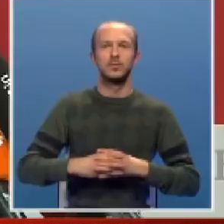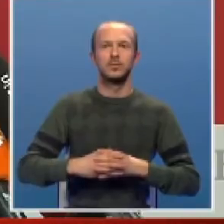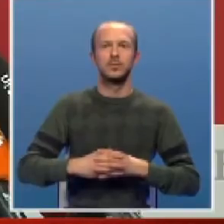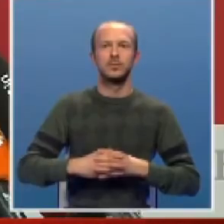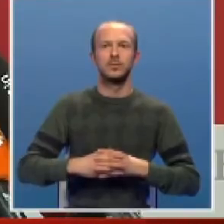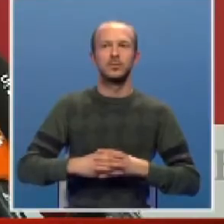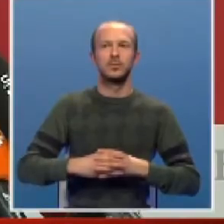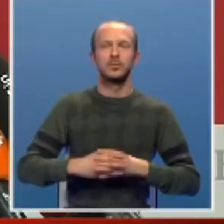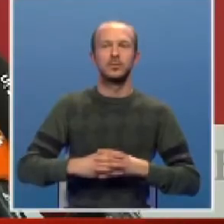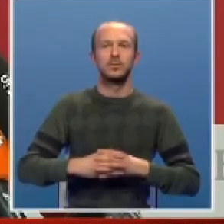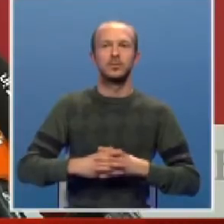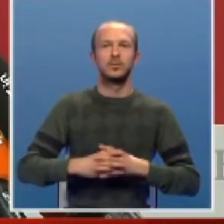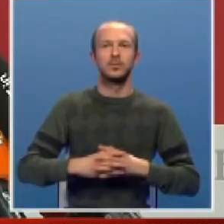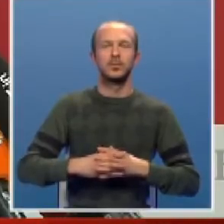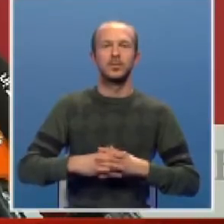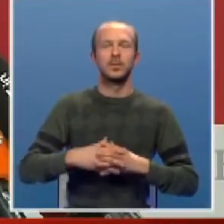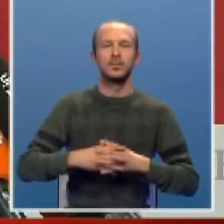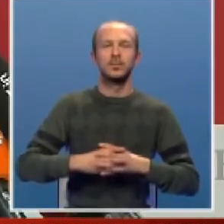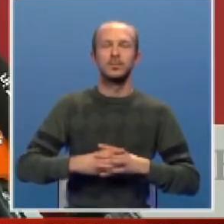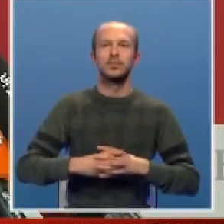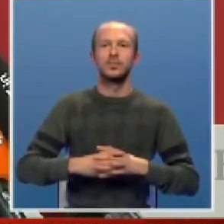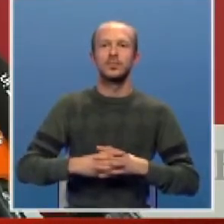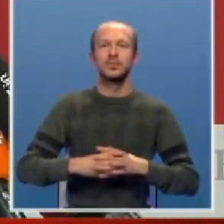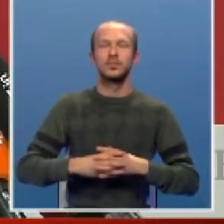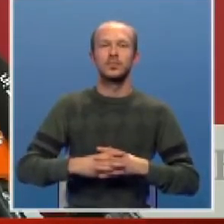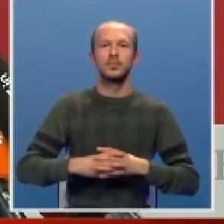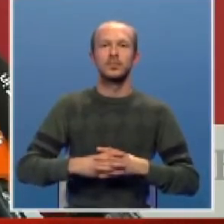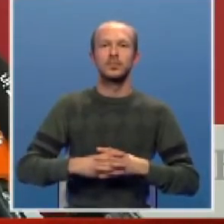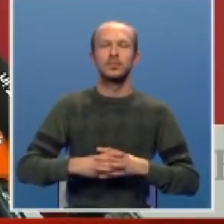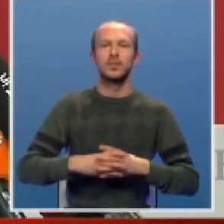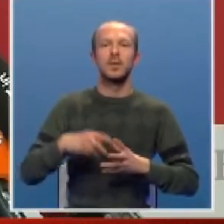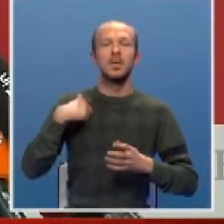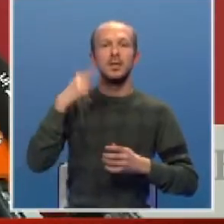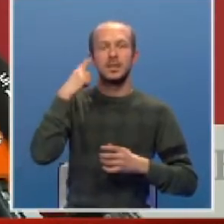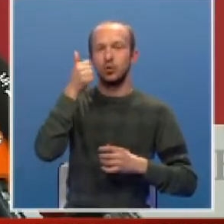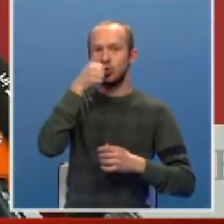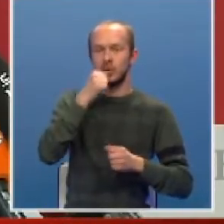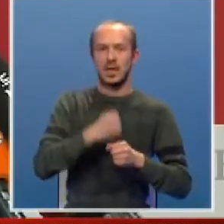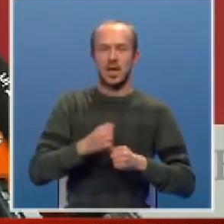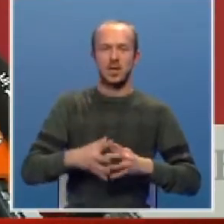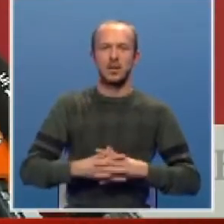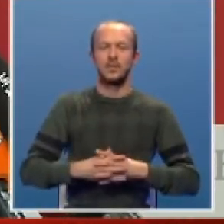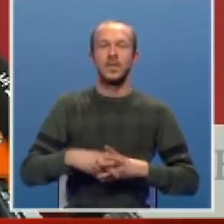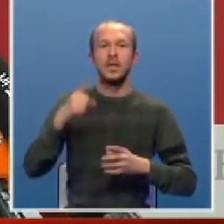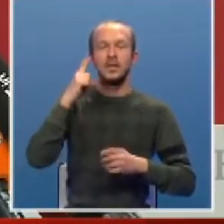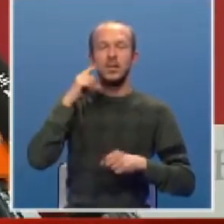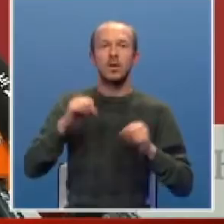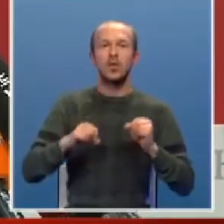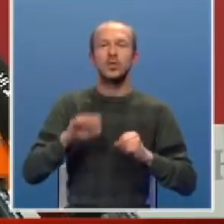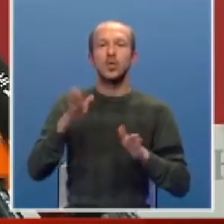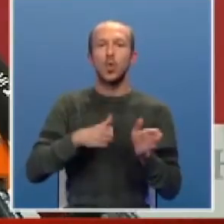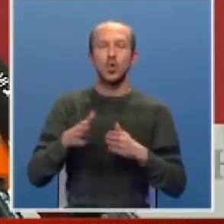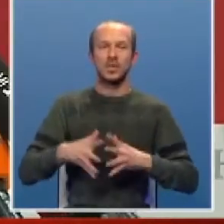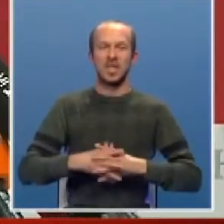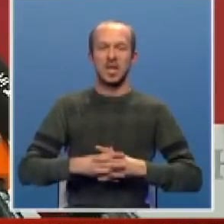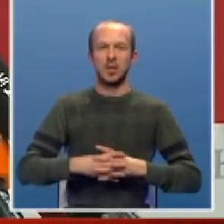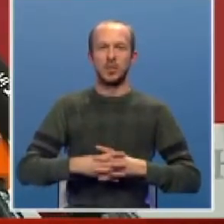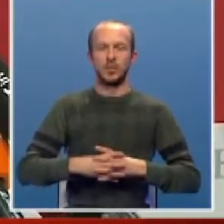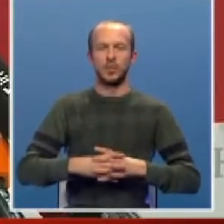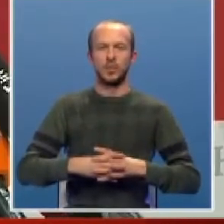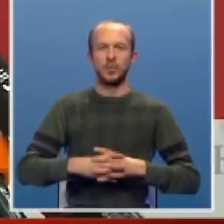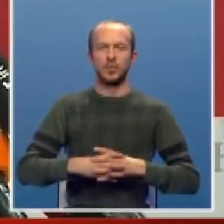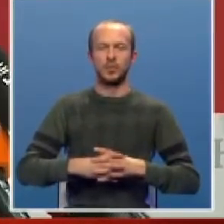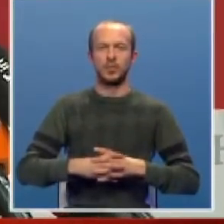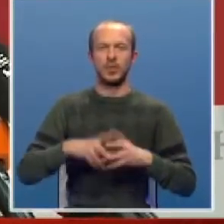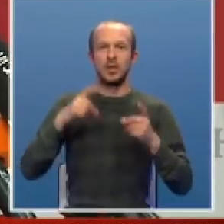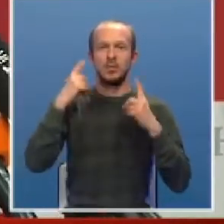Brisela je bilo glasno da se o situaciji Bosne i Hercegovine jedan hvala oni zahtjev bio sankcijama prema određenim ljudima. Informaciju u 17.30. preskonferencija da je hvala najavljala šta bi imate reći. Sve kako mi to prije. A što bi joj rekao? Sad ću vam reći. Znamo bi šta su on tamo radili. Znamo kako se to odnosi.